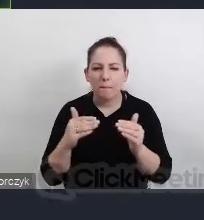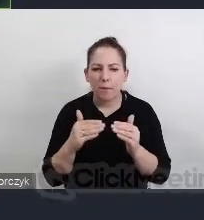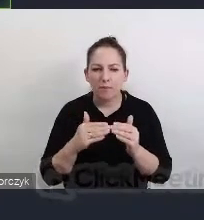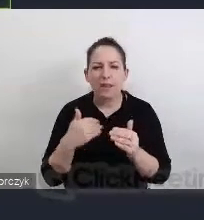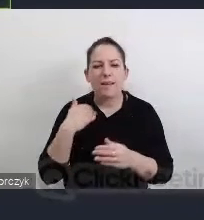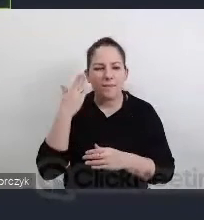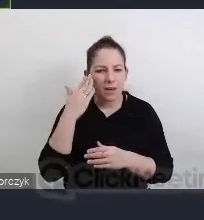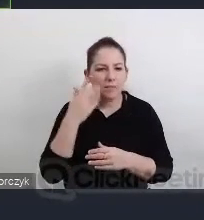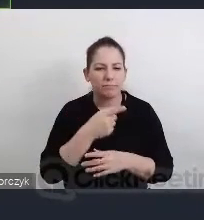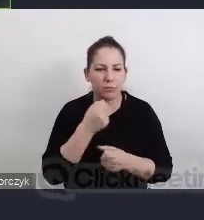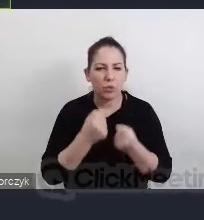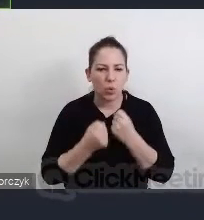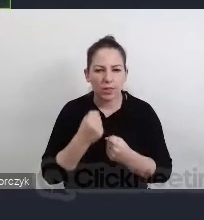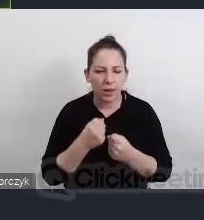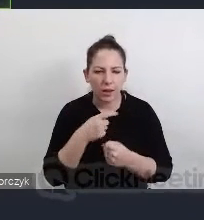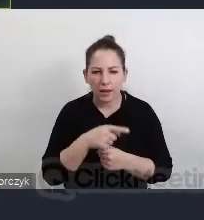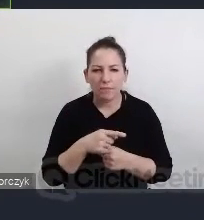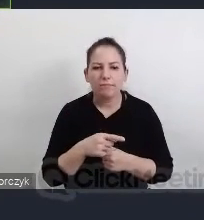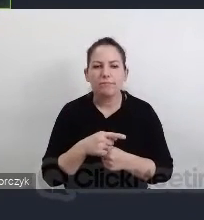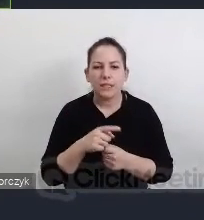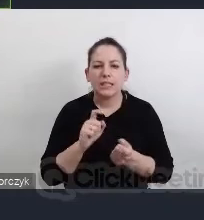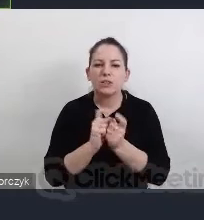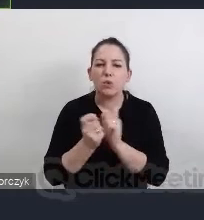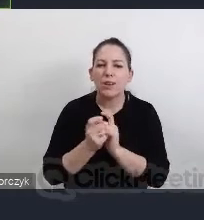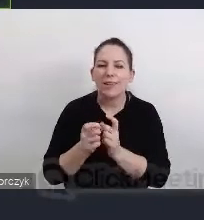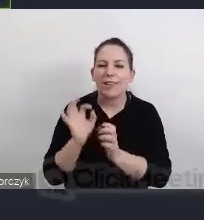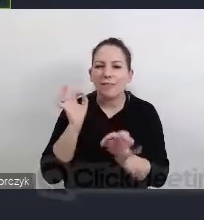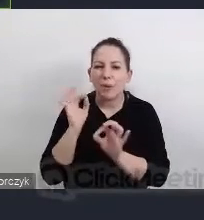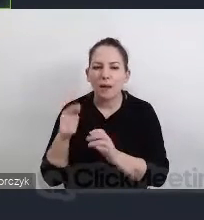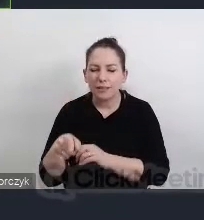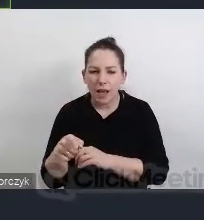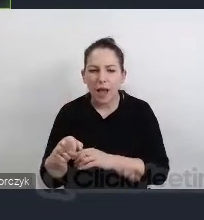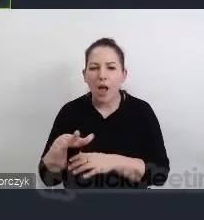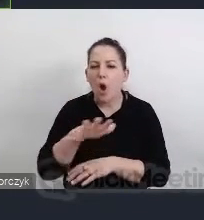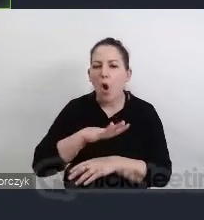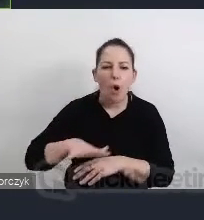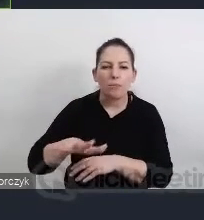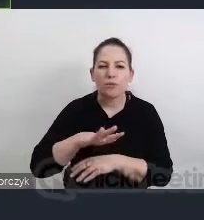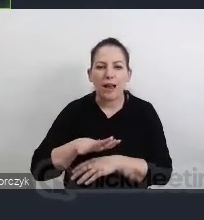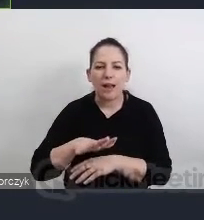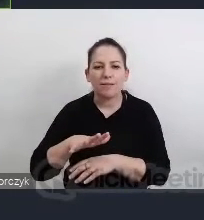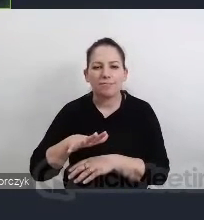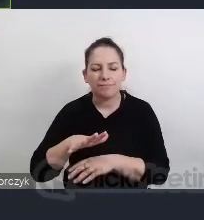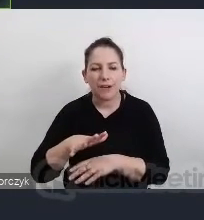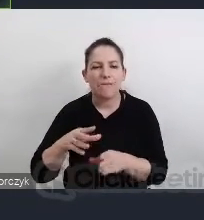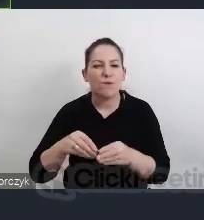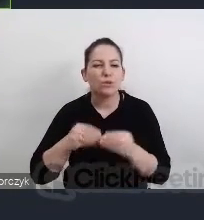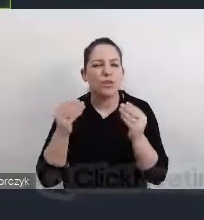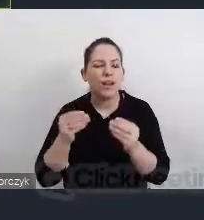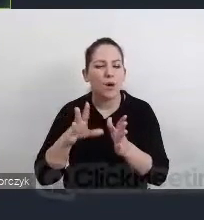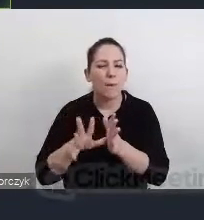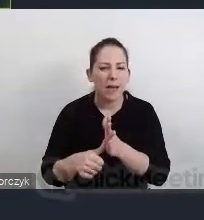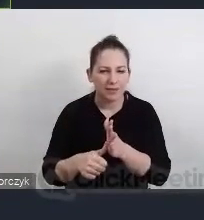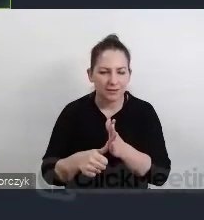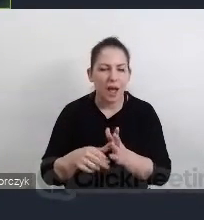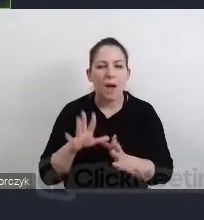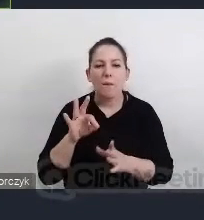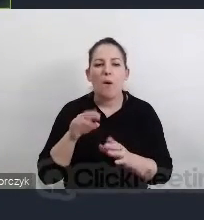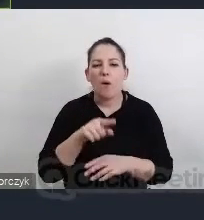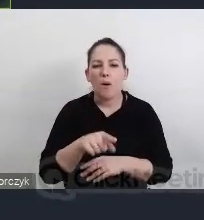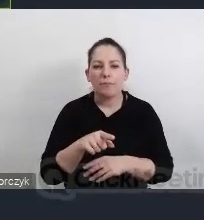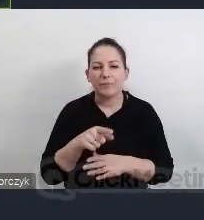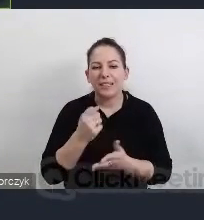dlatego że dotyczy to danych gminnych, sąsiednich, ale właśnie obszaru funkcjonalnego miasta, dlatego że no to są trendy,